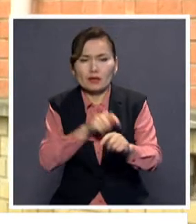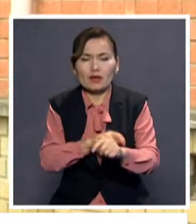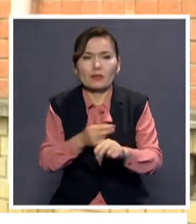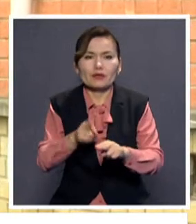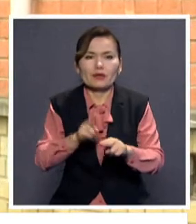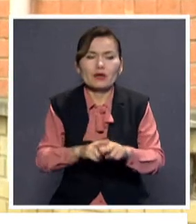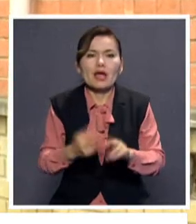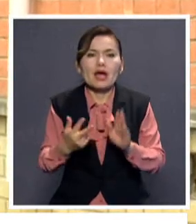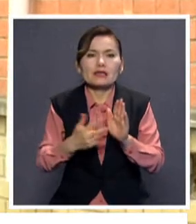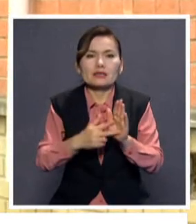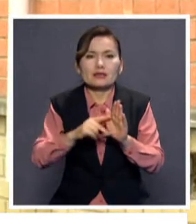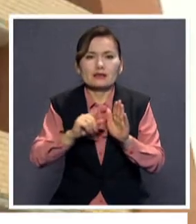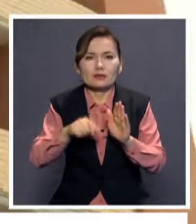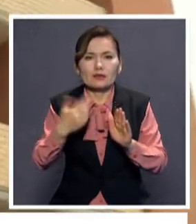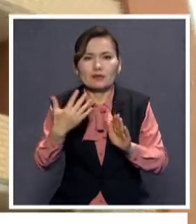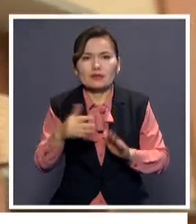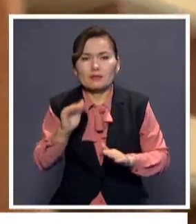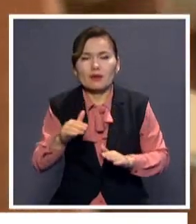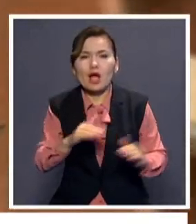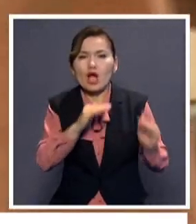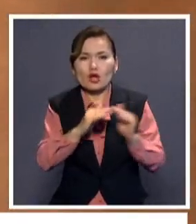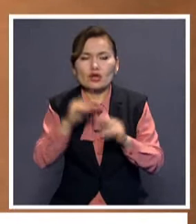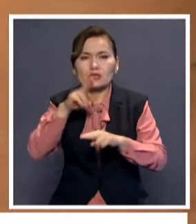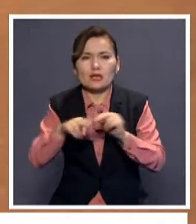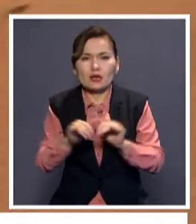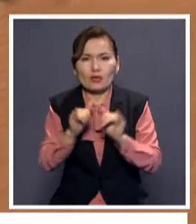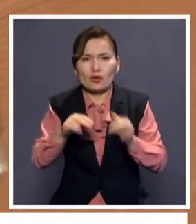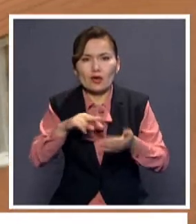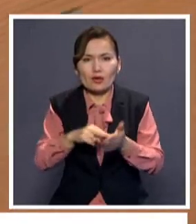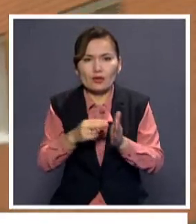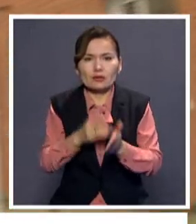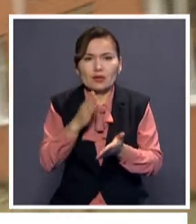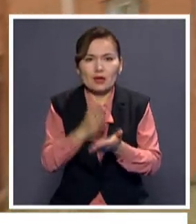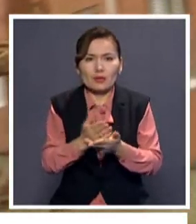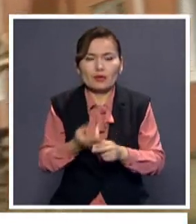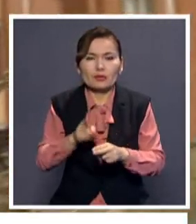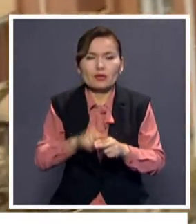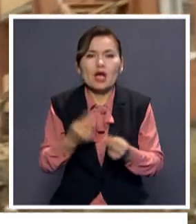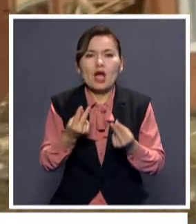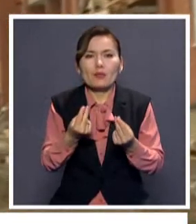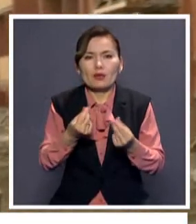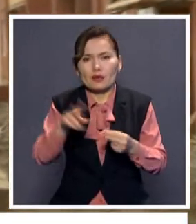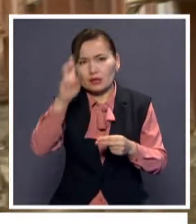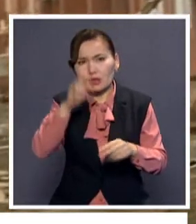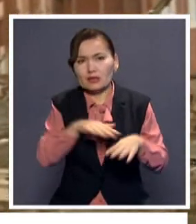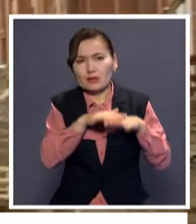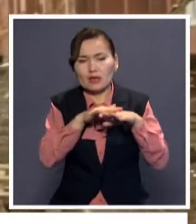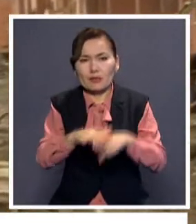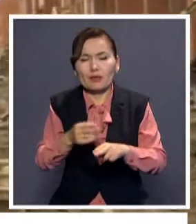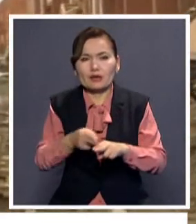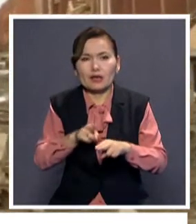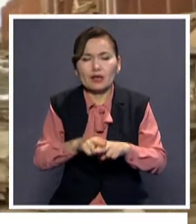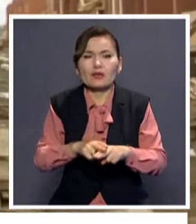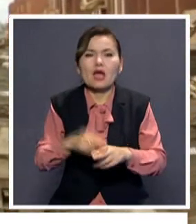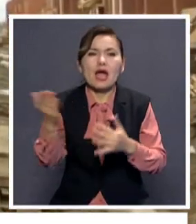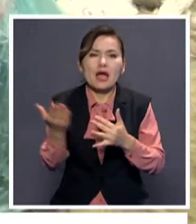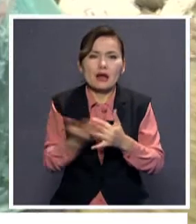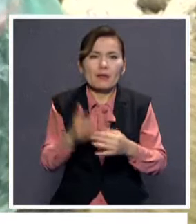8,5 мың коттедж салу көзделген. Оның жалпы көлемі 1,5 миллион шаршы метр. Сонымен қатары бюджет есебінен